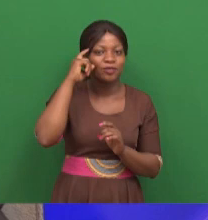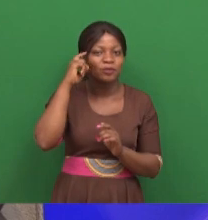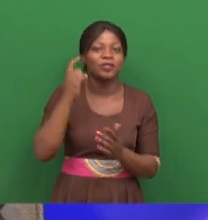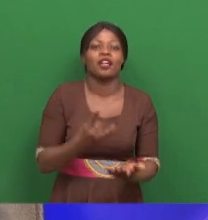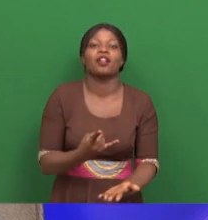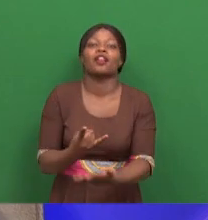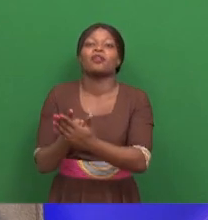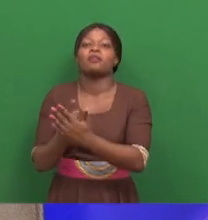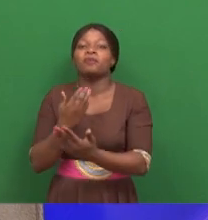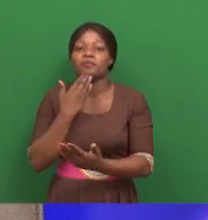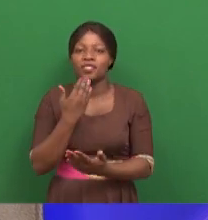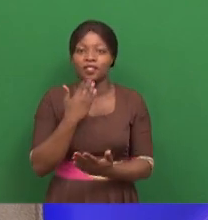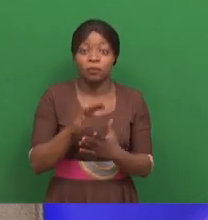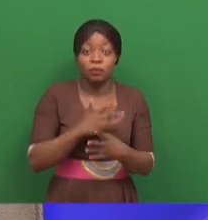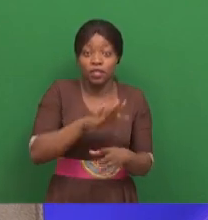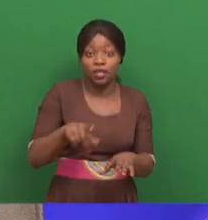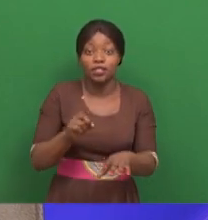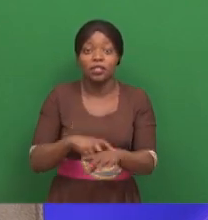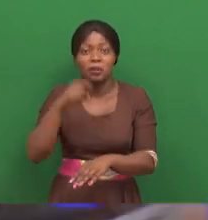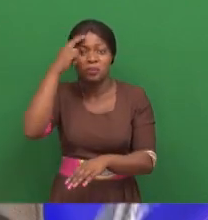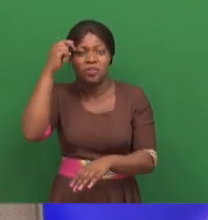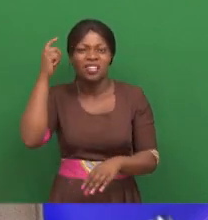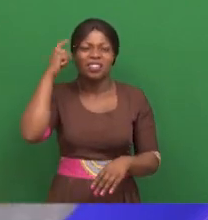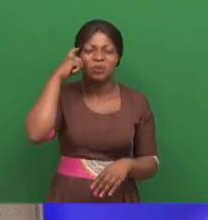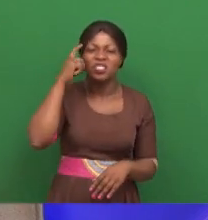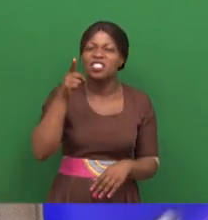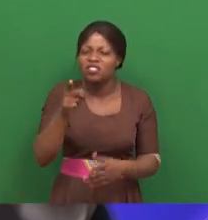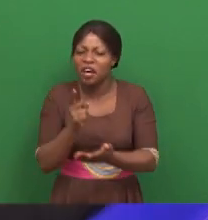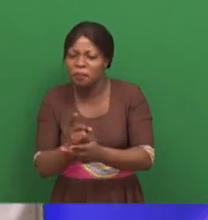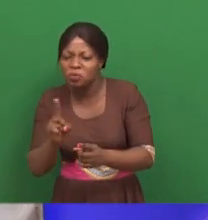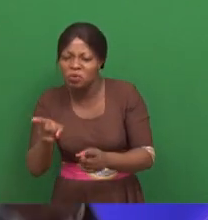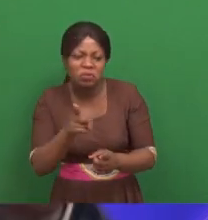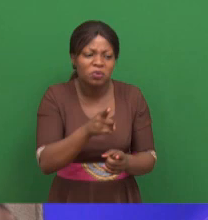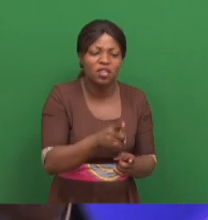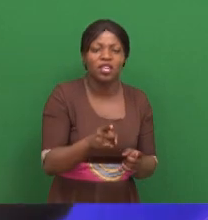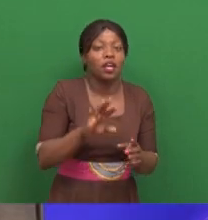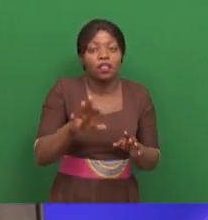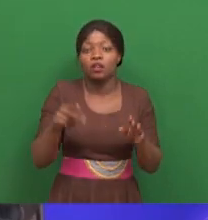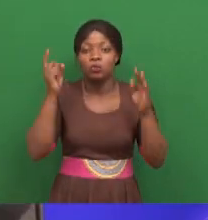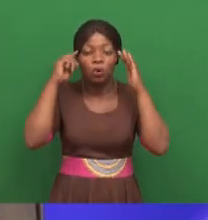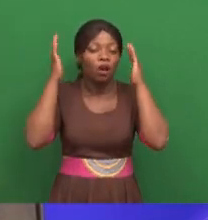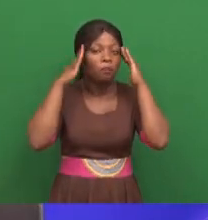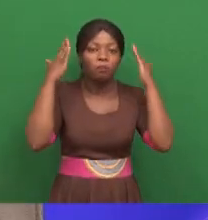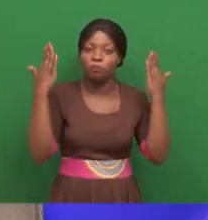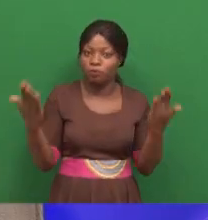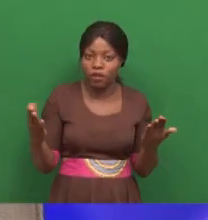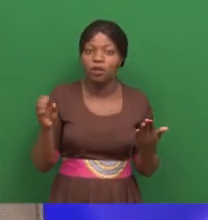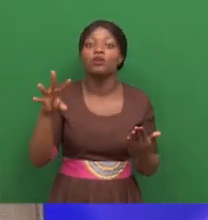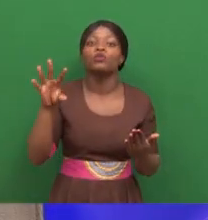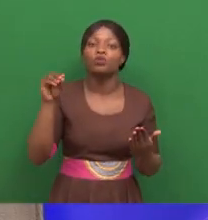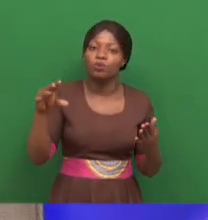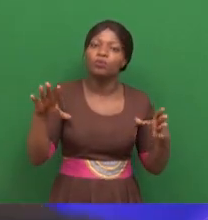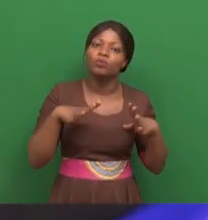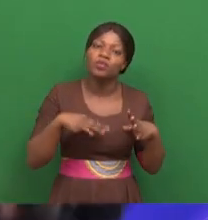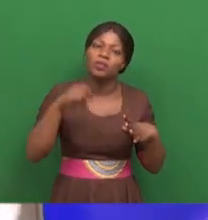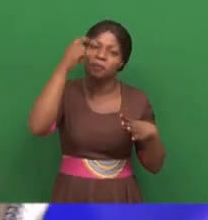ndine urombo havakwanisi kunge vachifembera kuti ndozvinge zviri kuitika ndiri kutaura mapurisa vakuru vari kupolice general